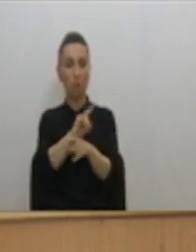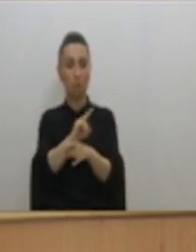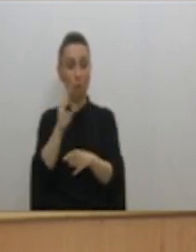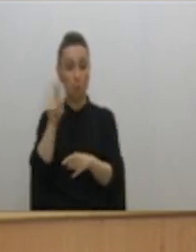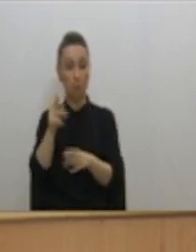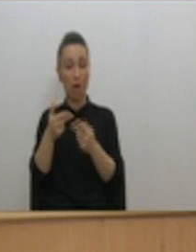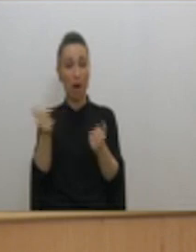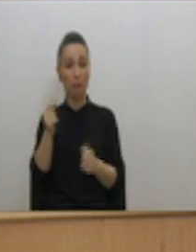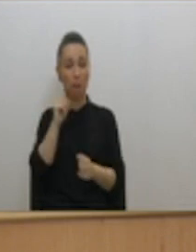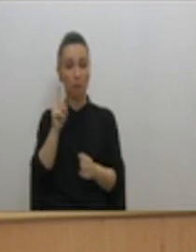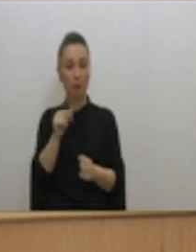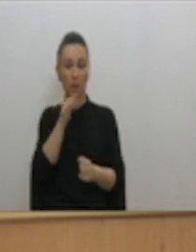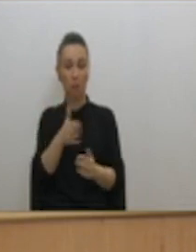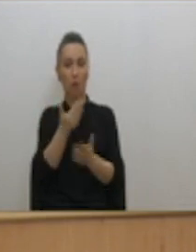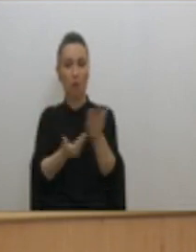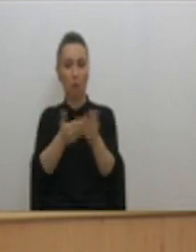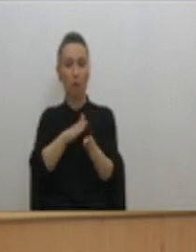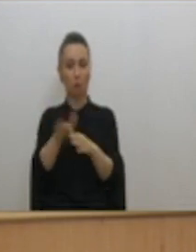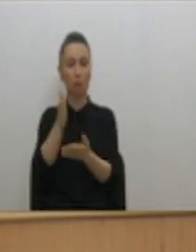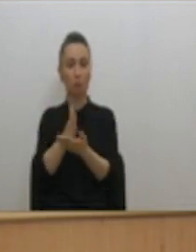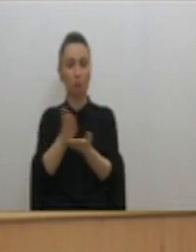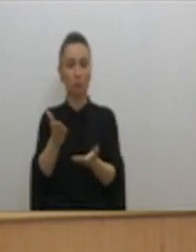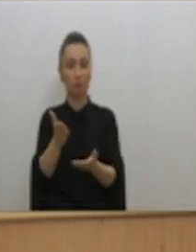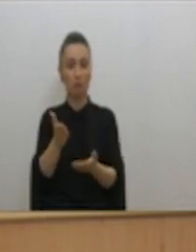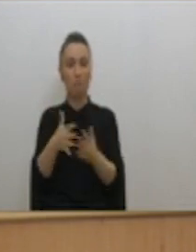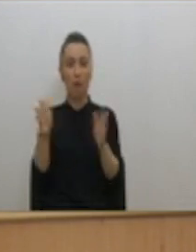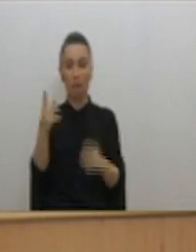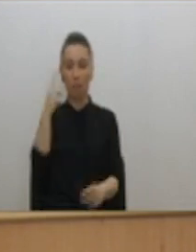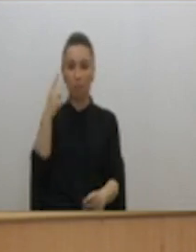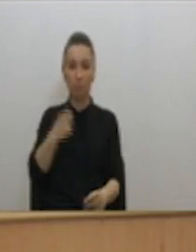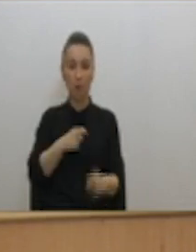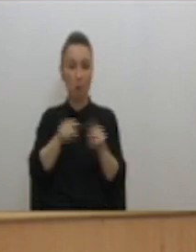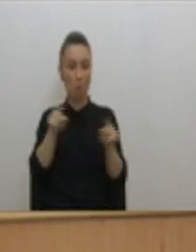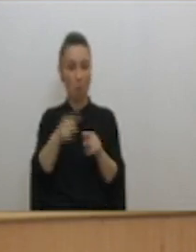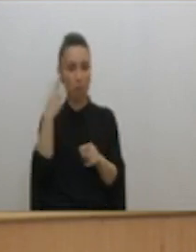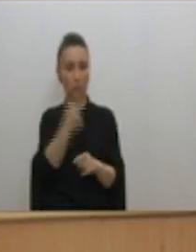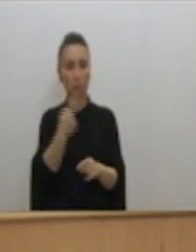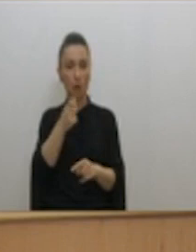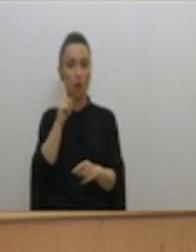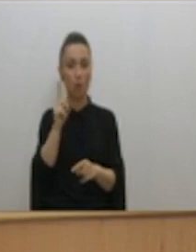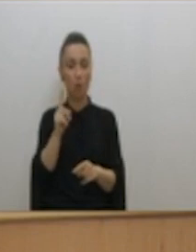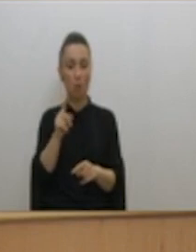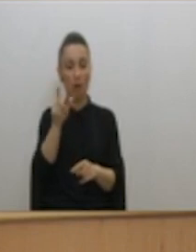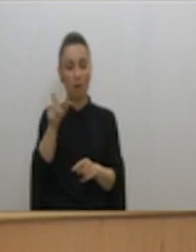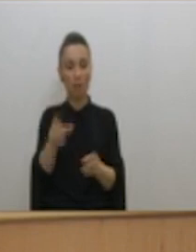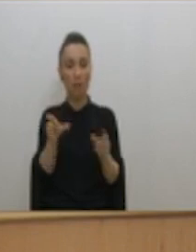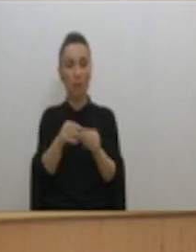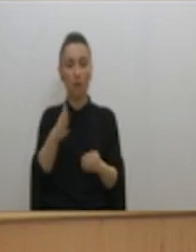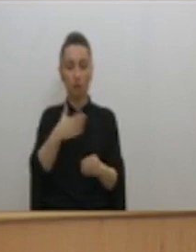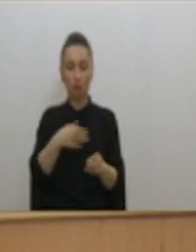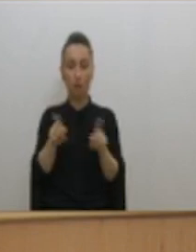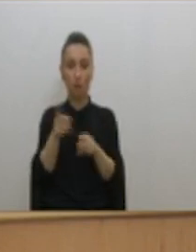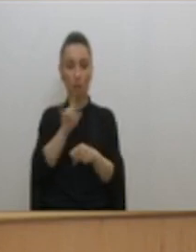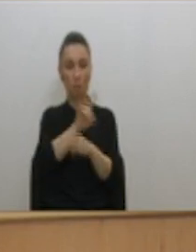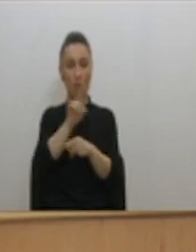ამტკიცებს თითქოს რეკომენდაციები სრულდება და მეტიც მოგვიწოდებს ოპოზიციას, რომ მათთან ერთად ჩვენც